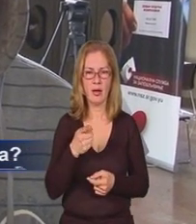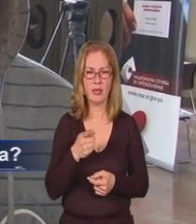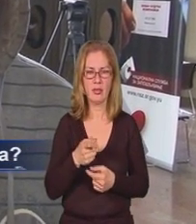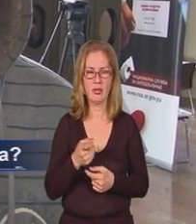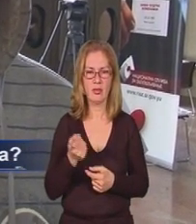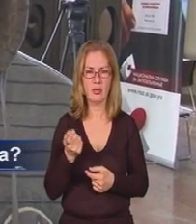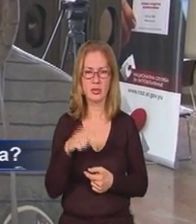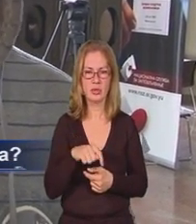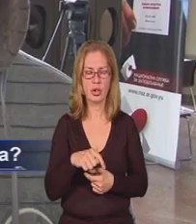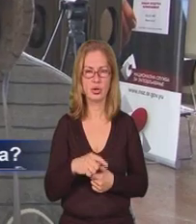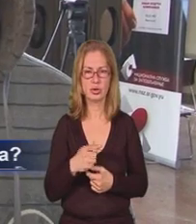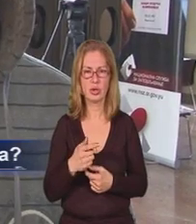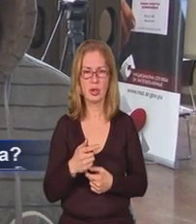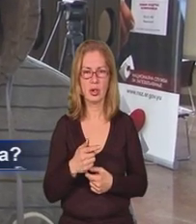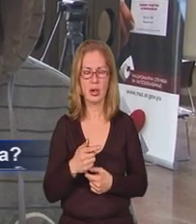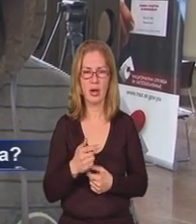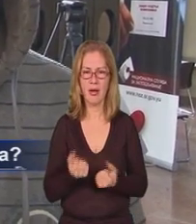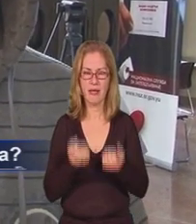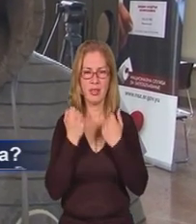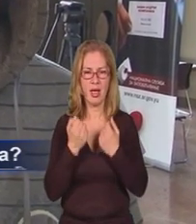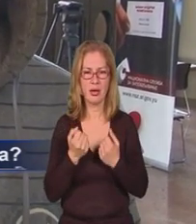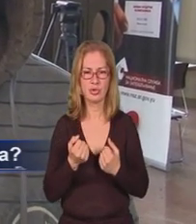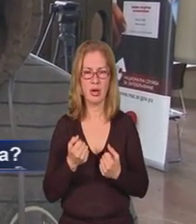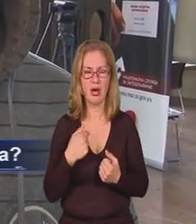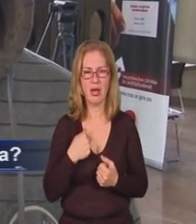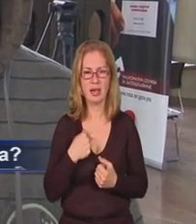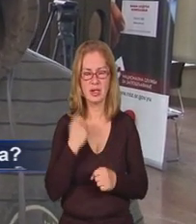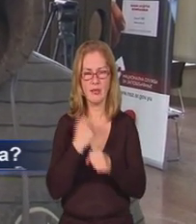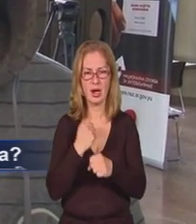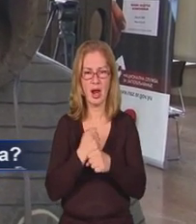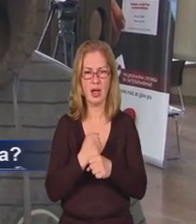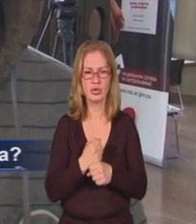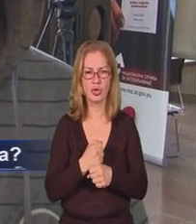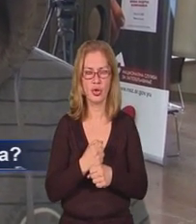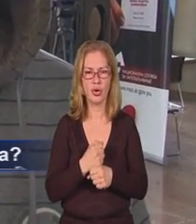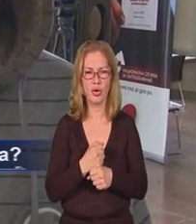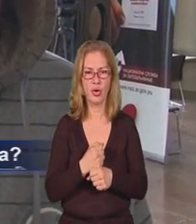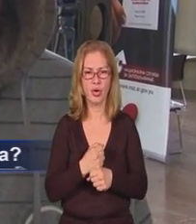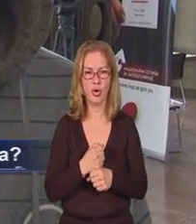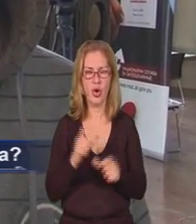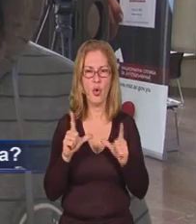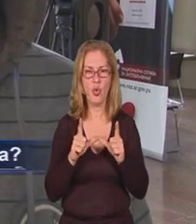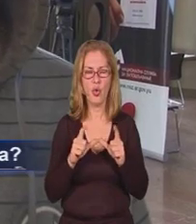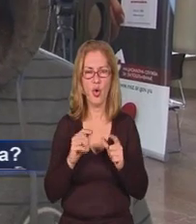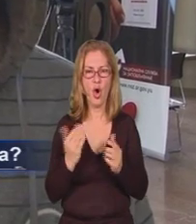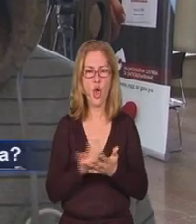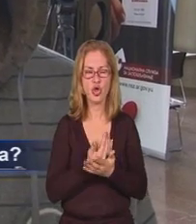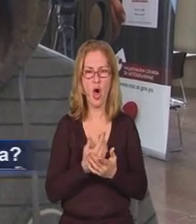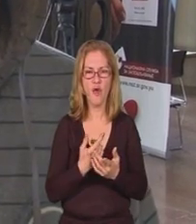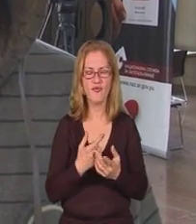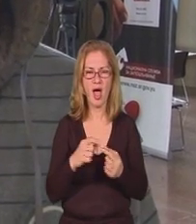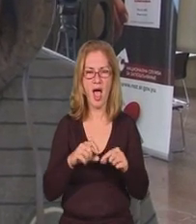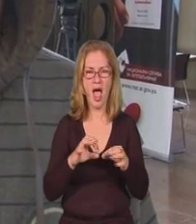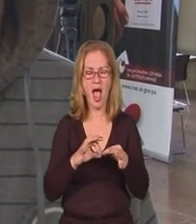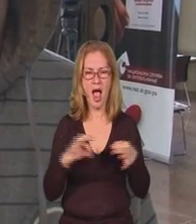došli ovdje s namerom da... Da, samo što teško, pošto sam ja radio u Nov